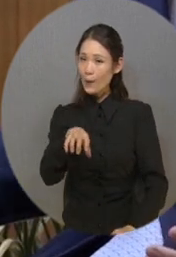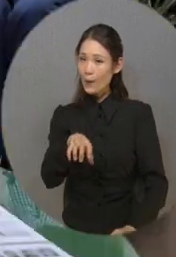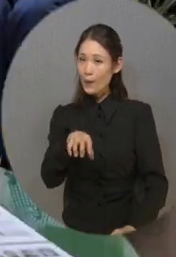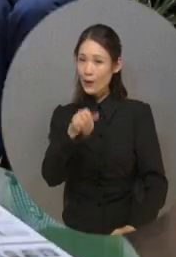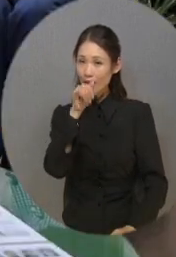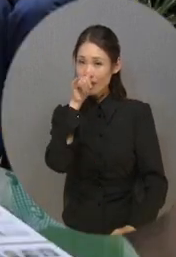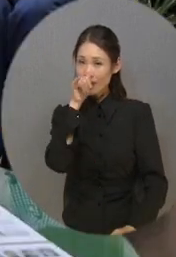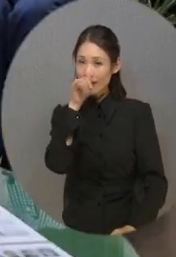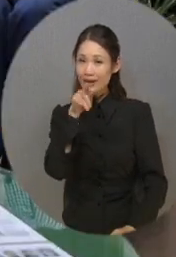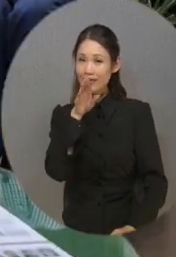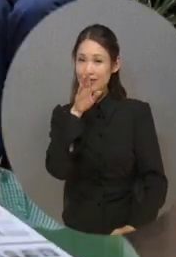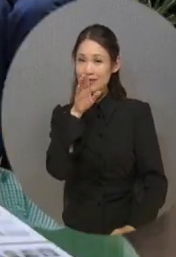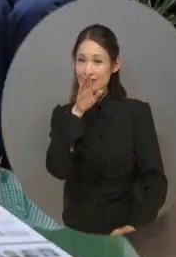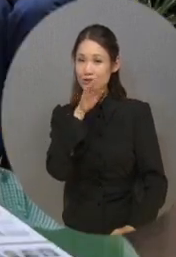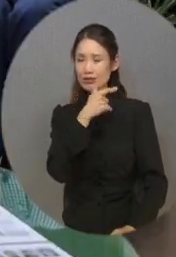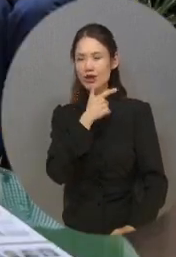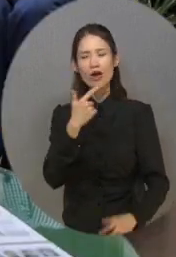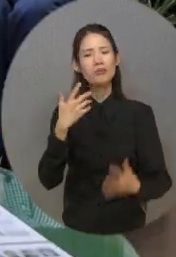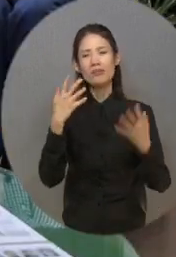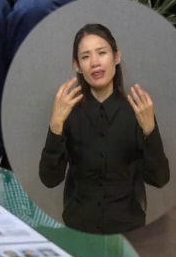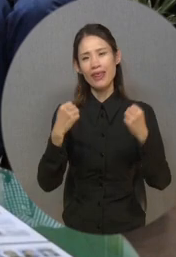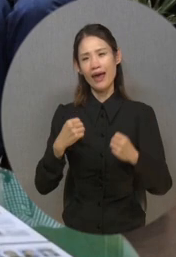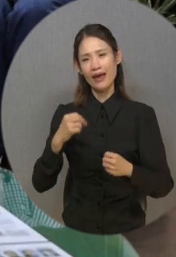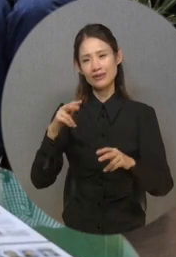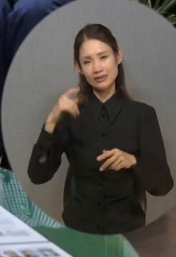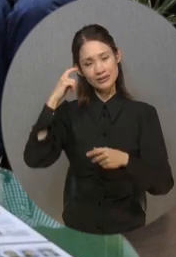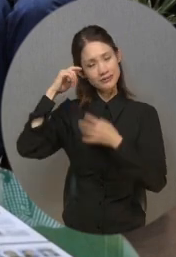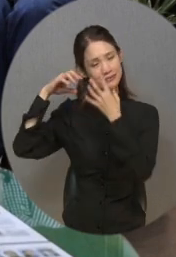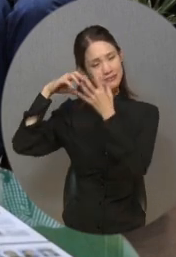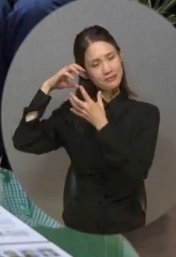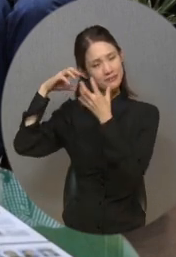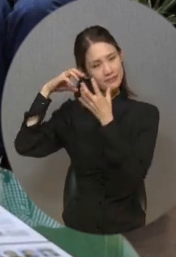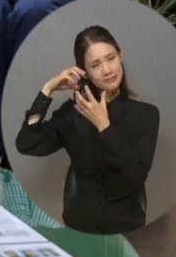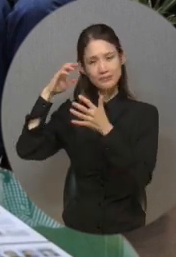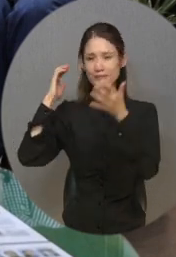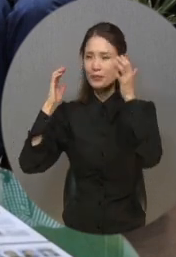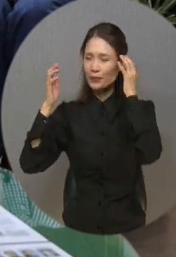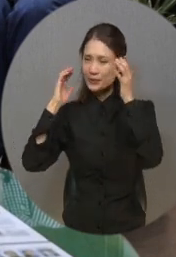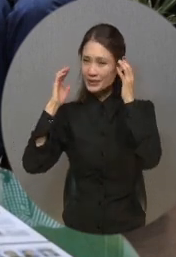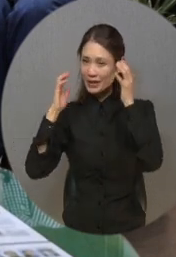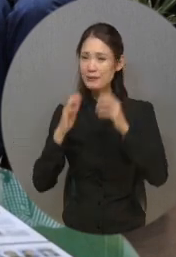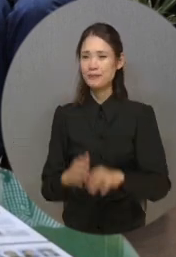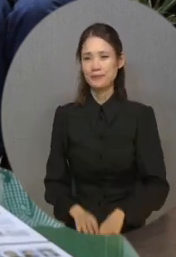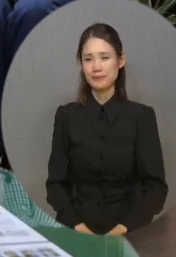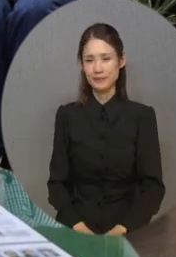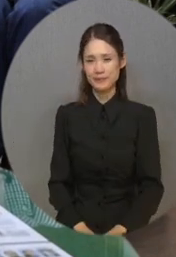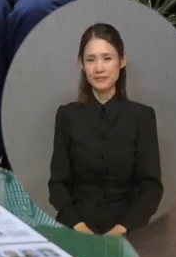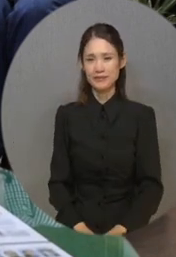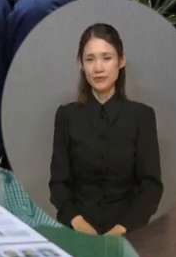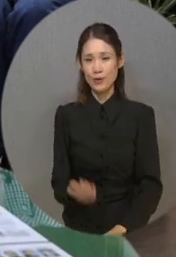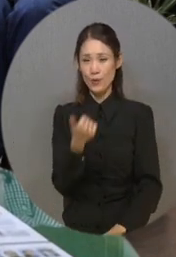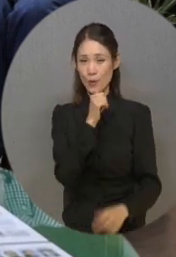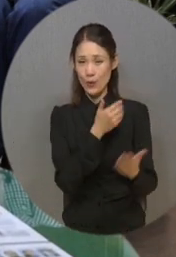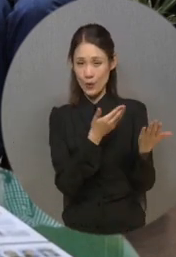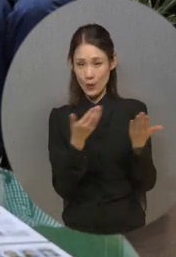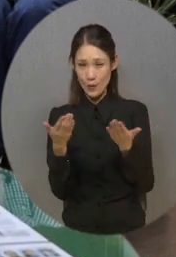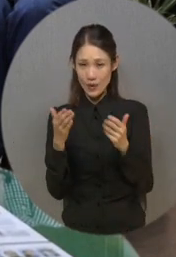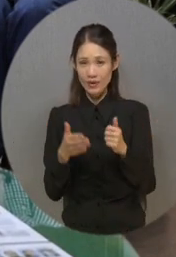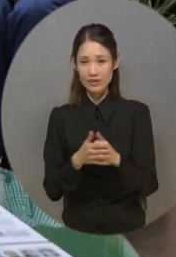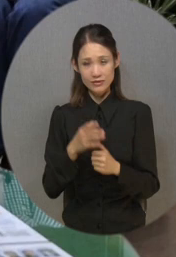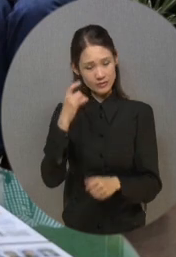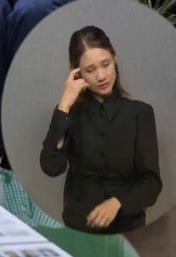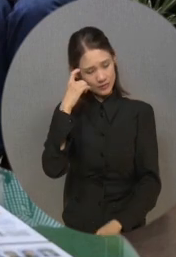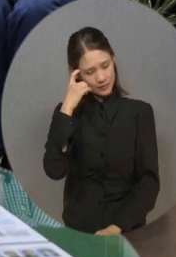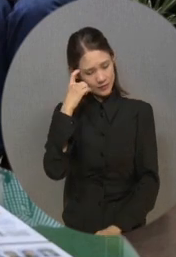너무 많아가지고 제 머릿속이 너무 복잡해요. 관광지하고 먹거리 좀 소개시켜 주십시오. 안내 좀 해주세요. 뭘 끄집어낼까 네. 지금